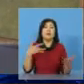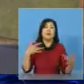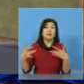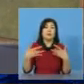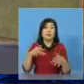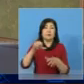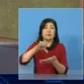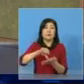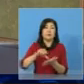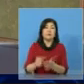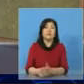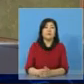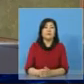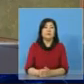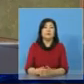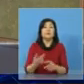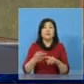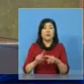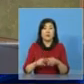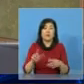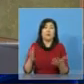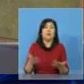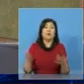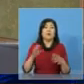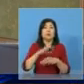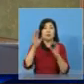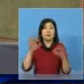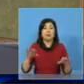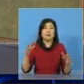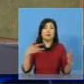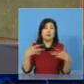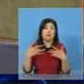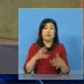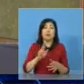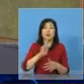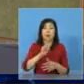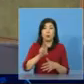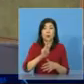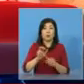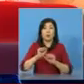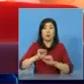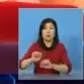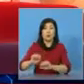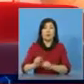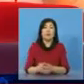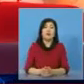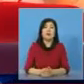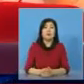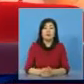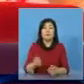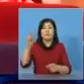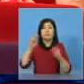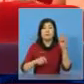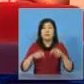арасында өтеді. Бұл көркем өнерпаздар ұжымдары өздерінің халықтық үлгілі атақтарын 3 жыл сайын қорғап отырады. Фестиваль қорытындысы бойынша